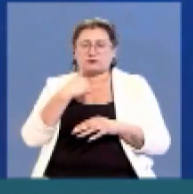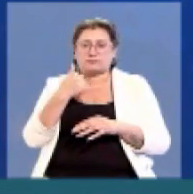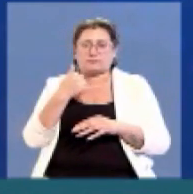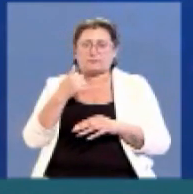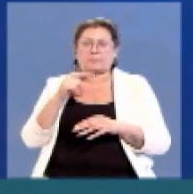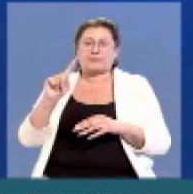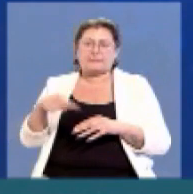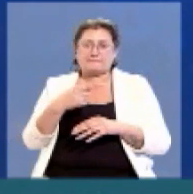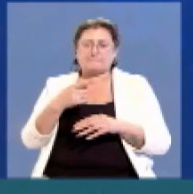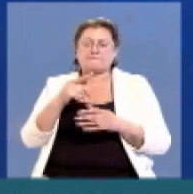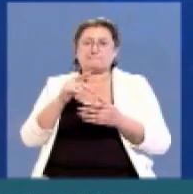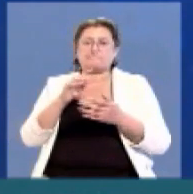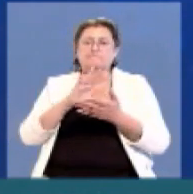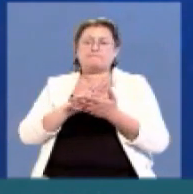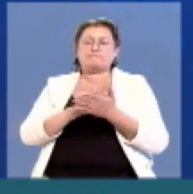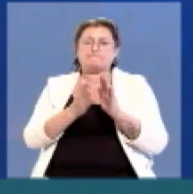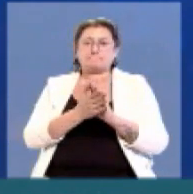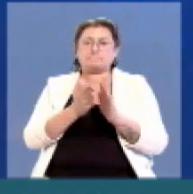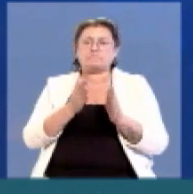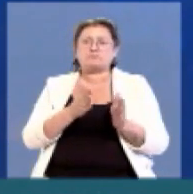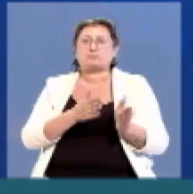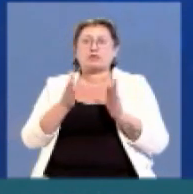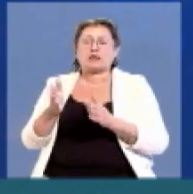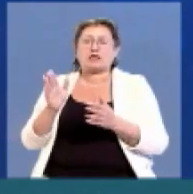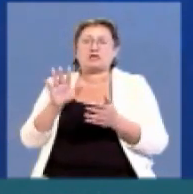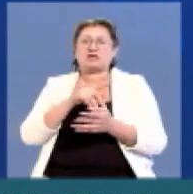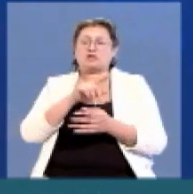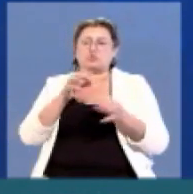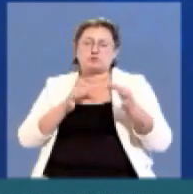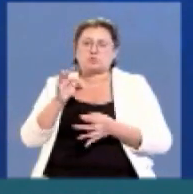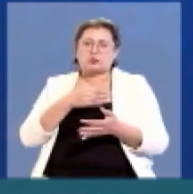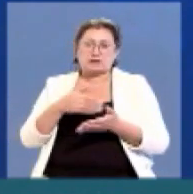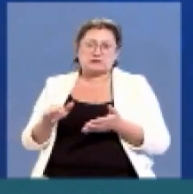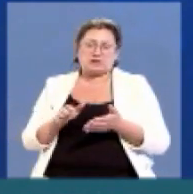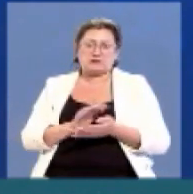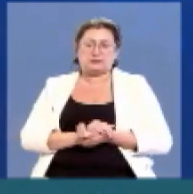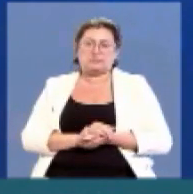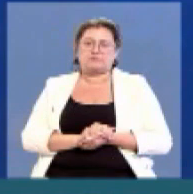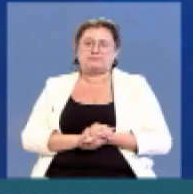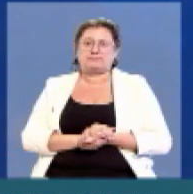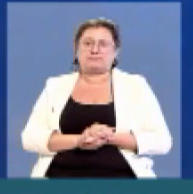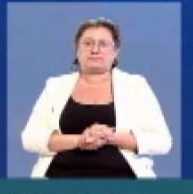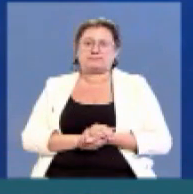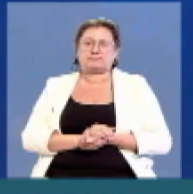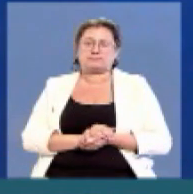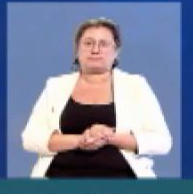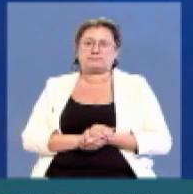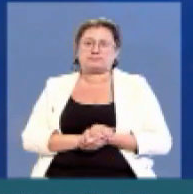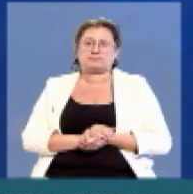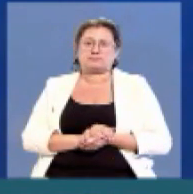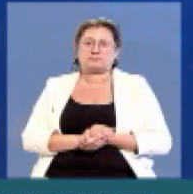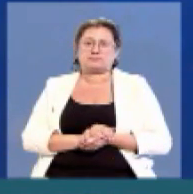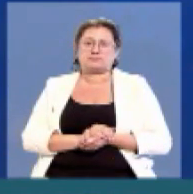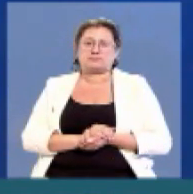қазанда Вершина жауапкершілігі шектеулі серіктестігінің Қостанай облыстық балалар ауруханасына шартты орындау мерзімін ұзартуға мәжбүрлеу